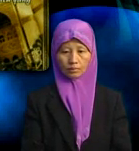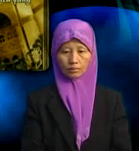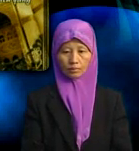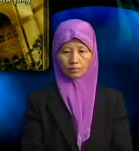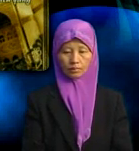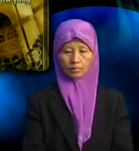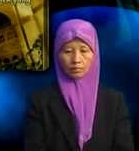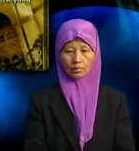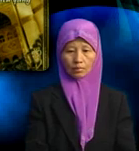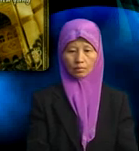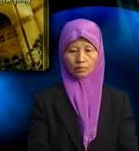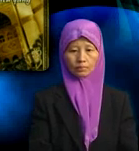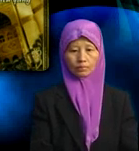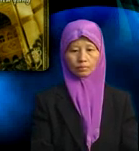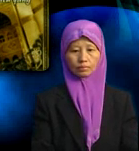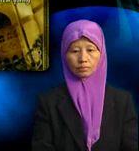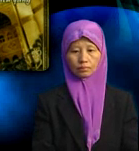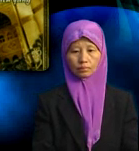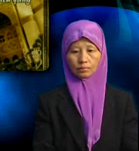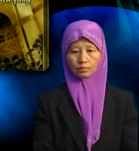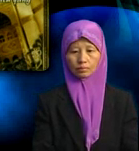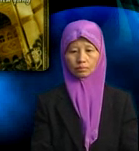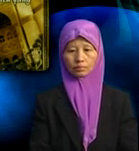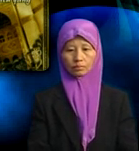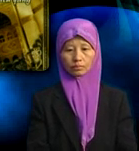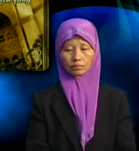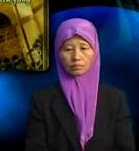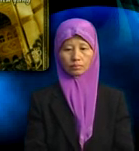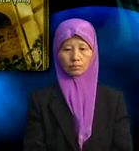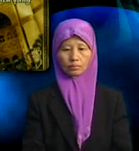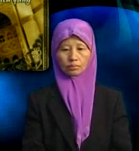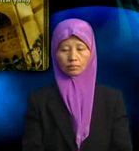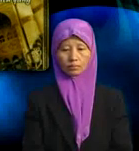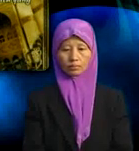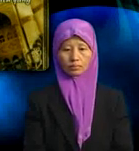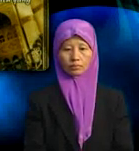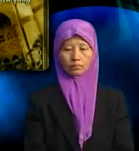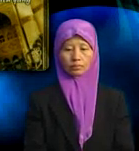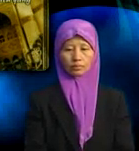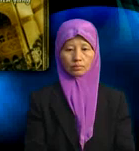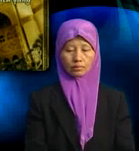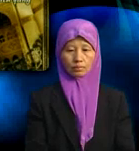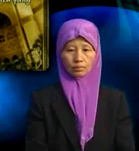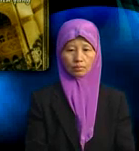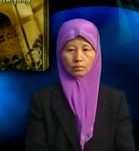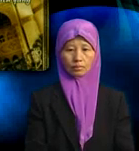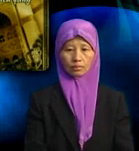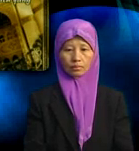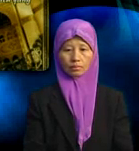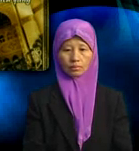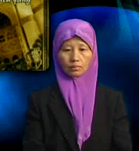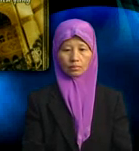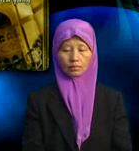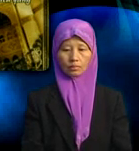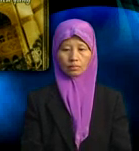sesungguhnya Allah itu cantik dan bersih. ia amat menyukai kepada sesuatu yang cantik